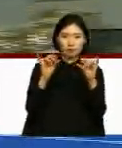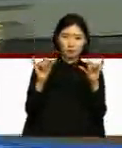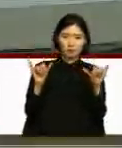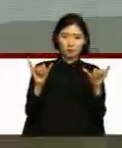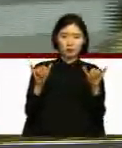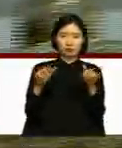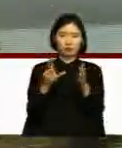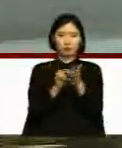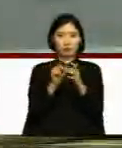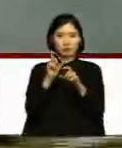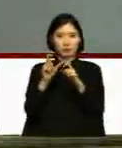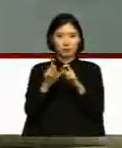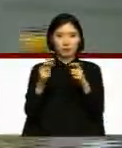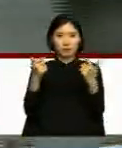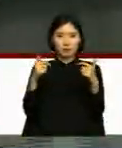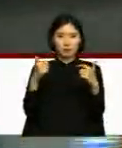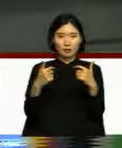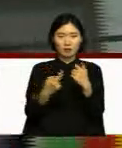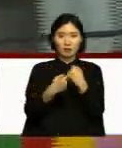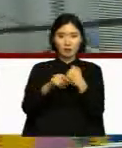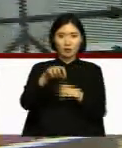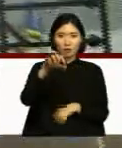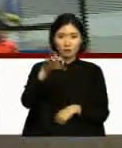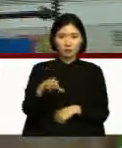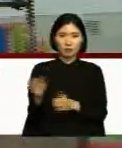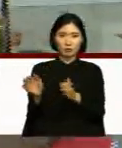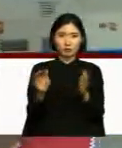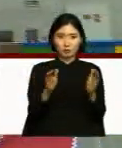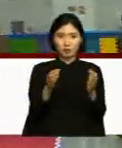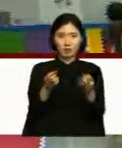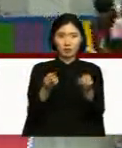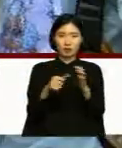고려해 매년 야외 잔디구장에서 마련됐던